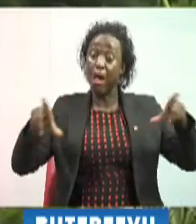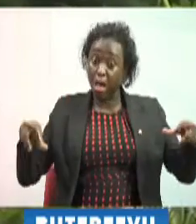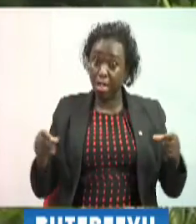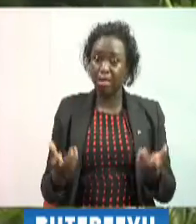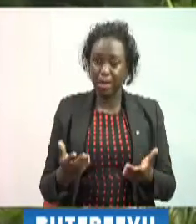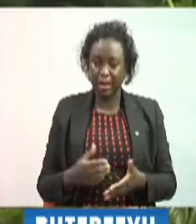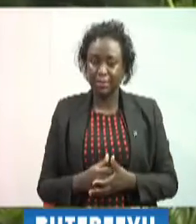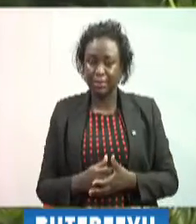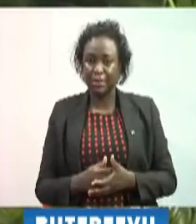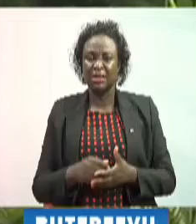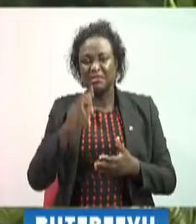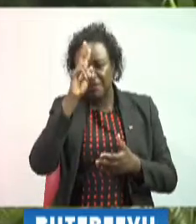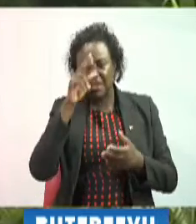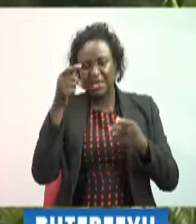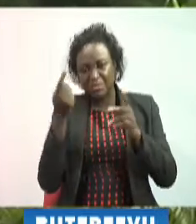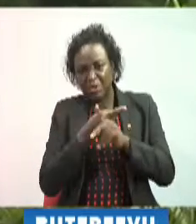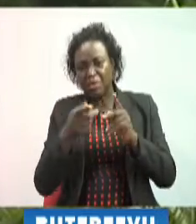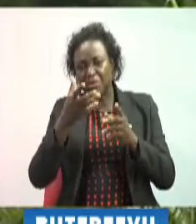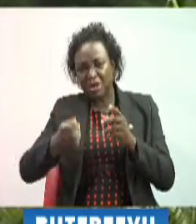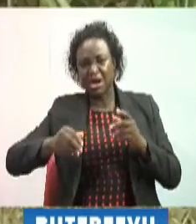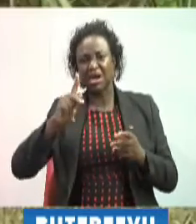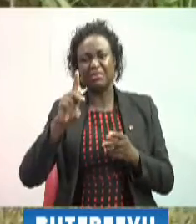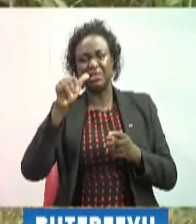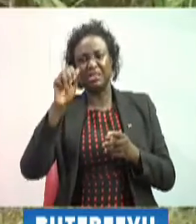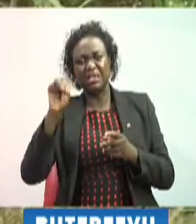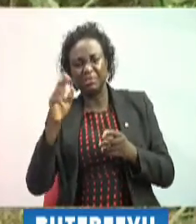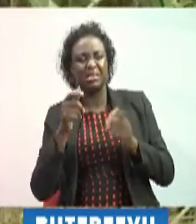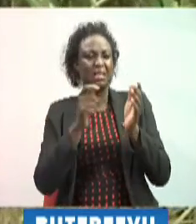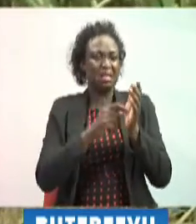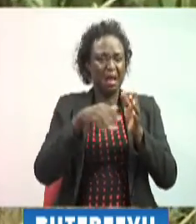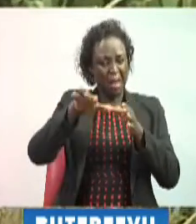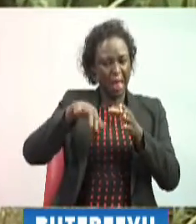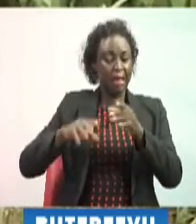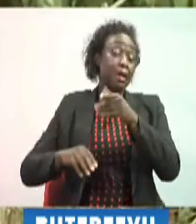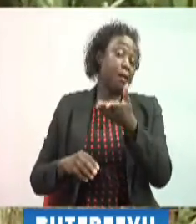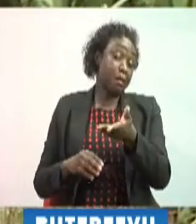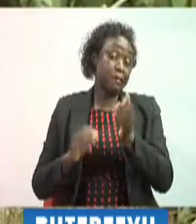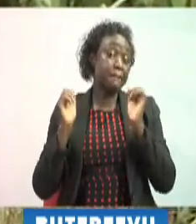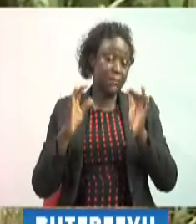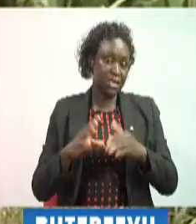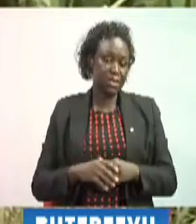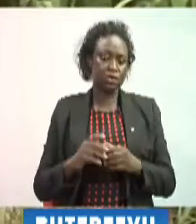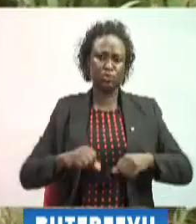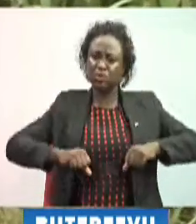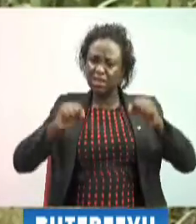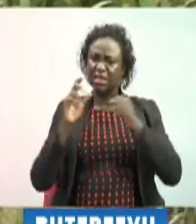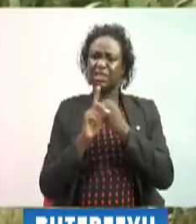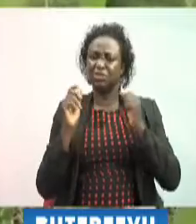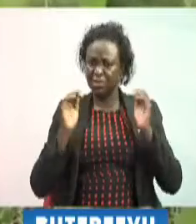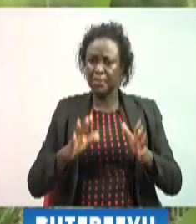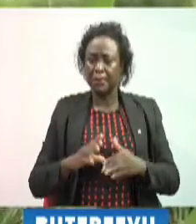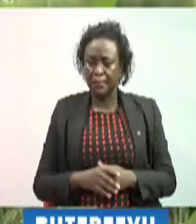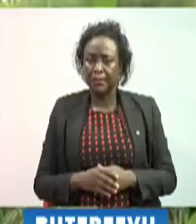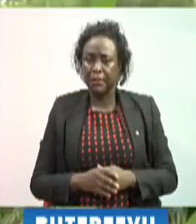nga lutwaliramu ebyalo okuli Namukonga, Kyamusisi, Kamuli n'ebirala. Okusinziira ku ssentebe wa disitulikiti y'Emityana, Mugisha